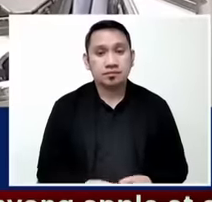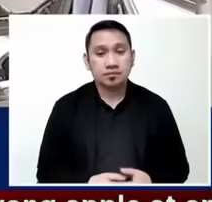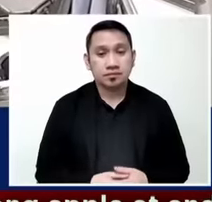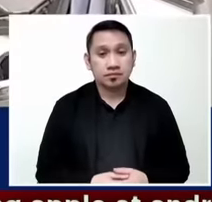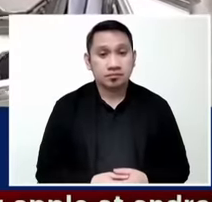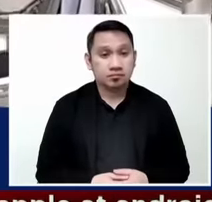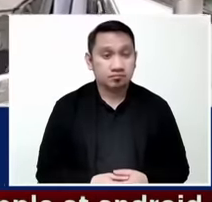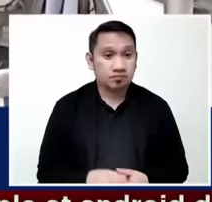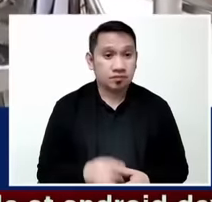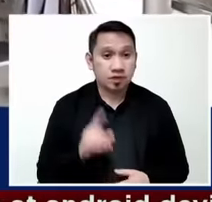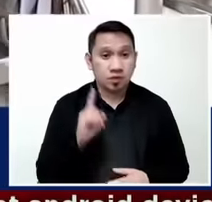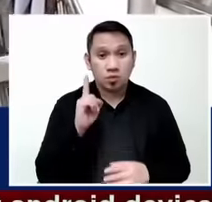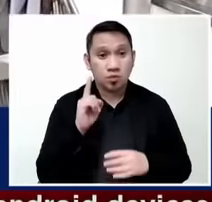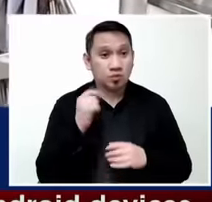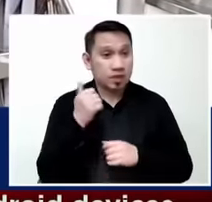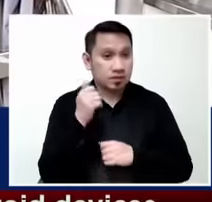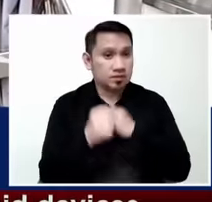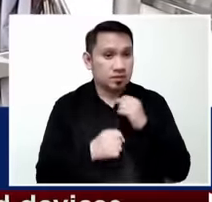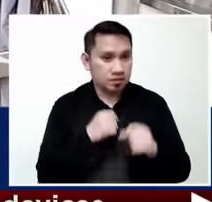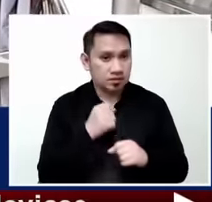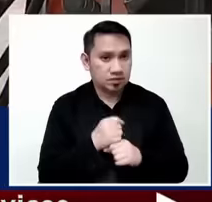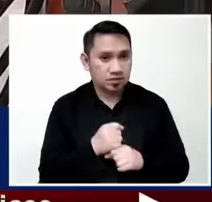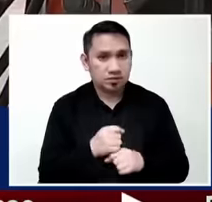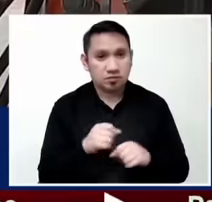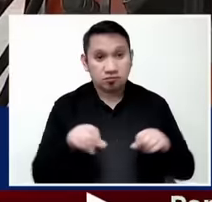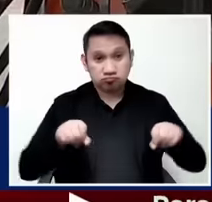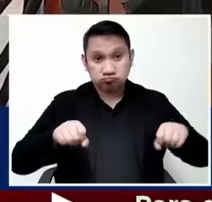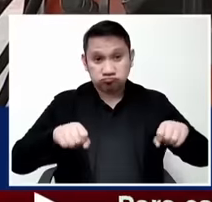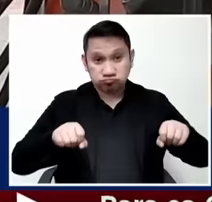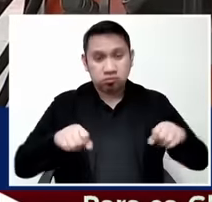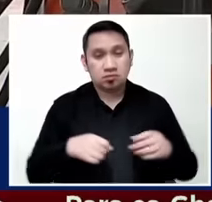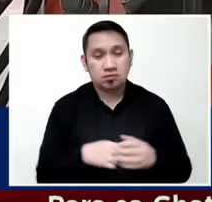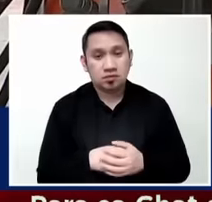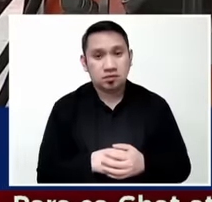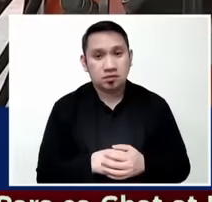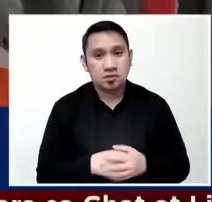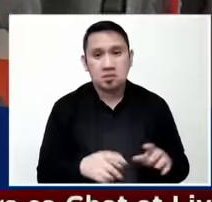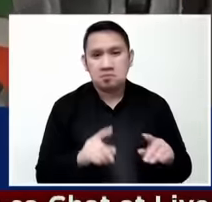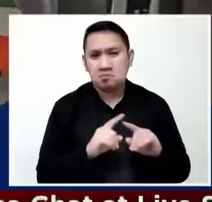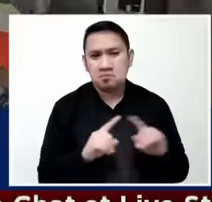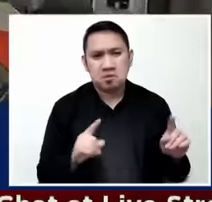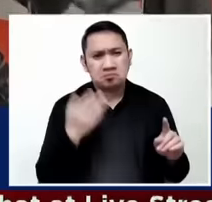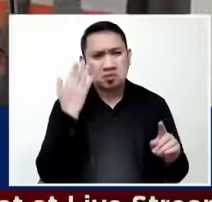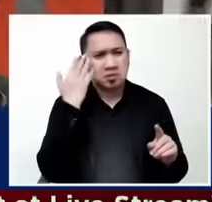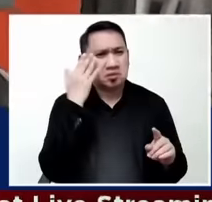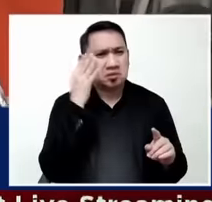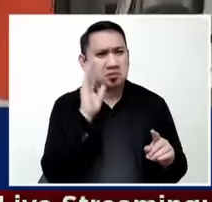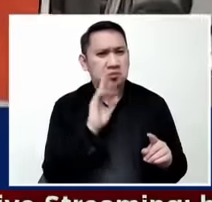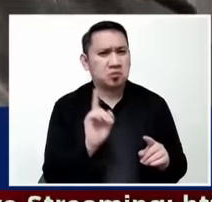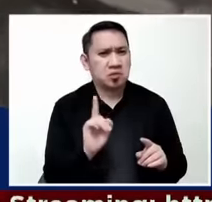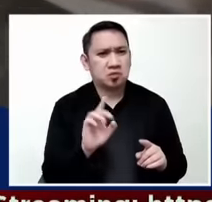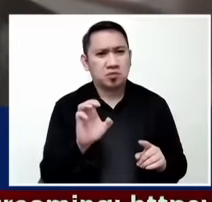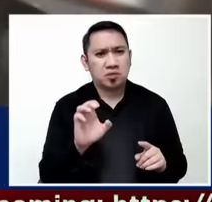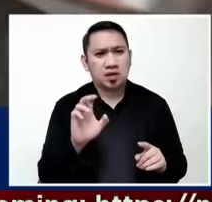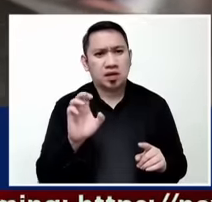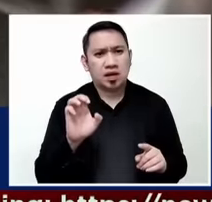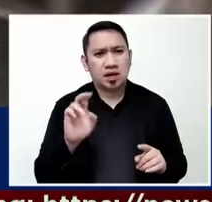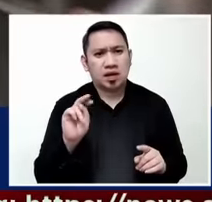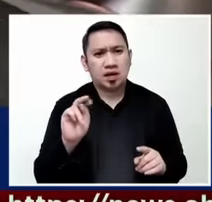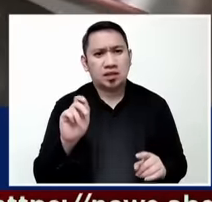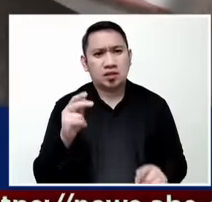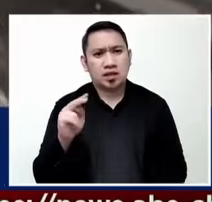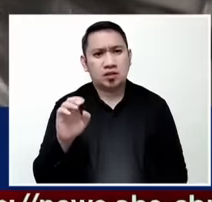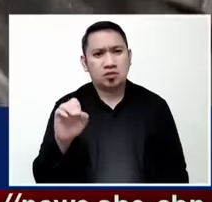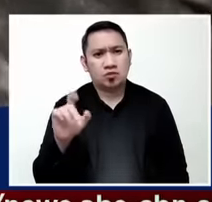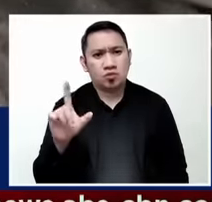Mahigit 10 taon nang nagmamaneho ng tricycle si Raymond, pero hindi niya kabisado ang papel ng ethanol sa ikinakarga